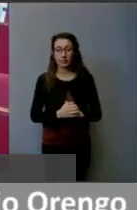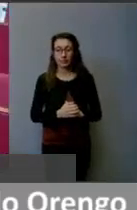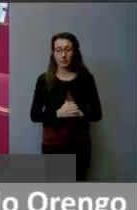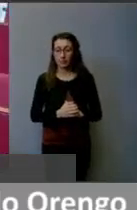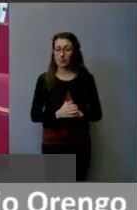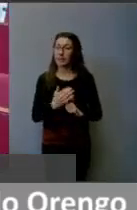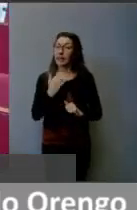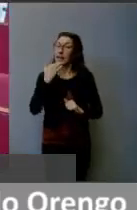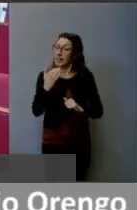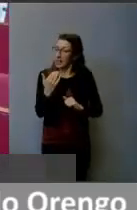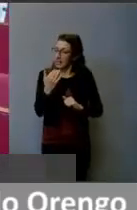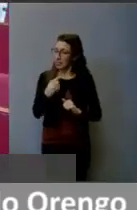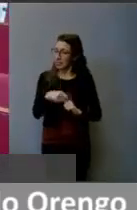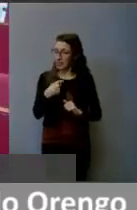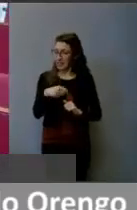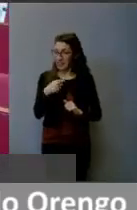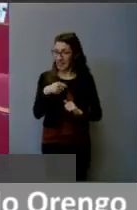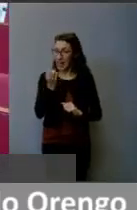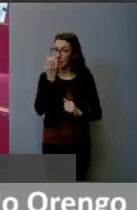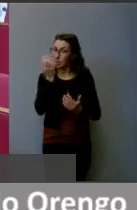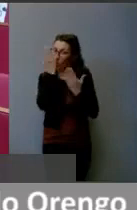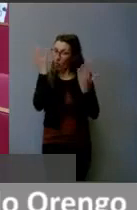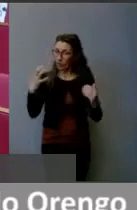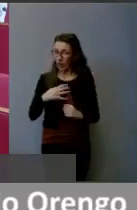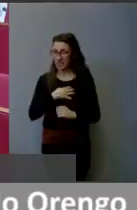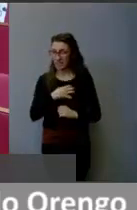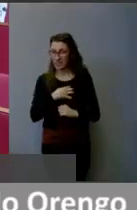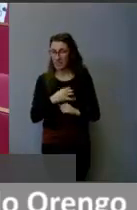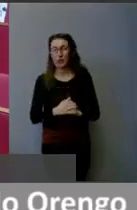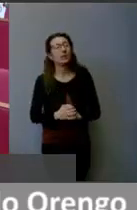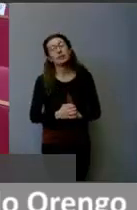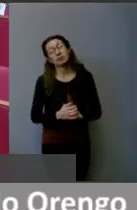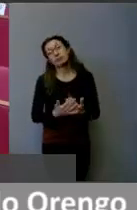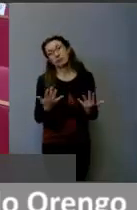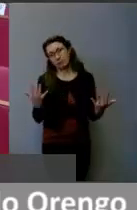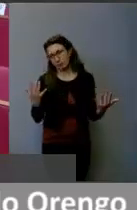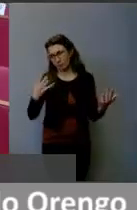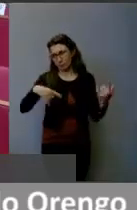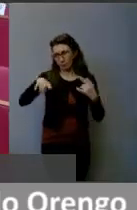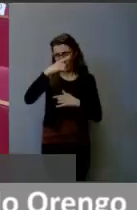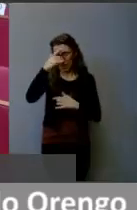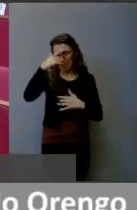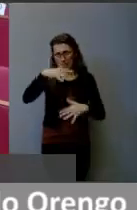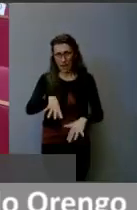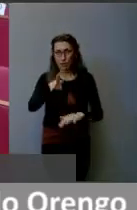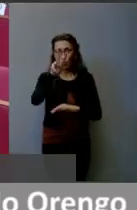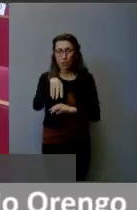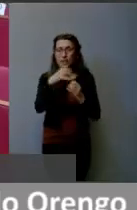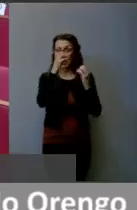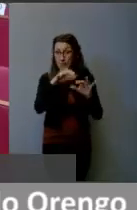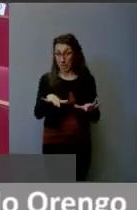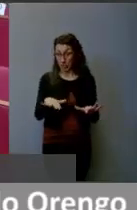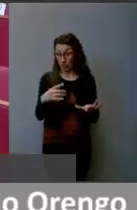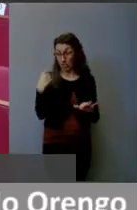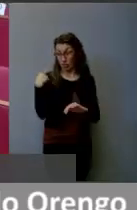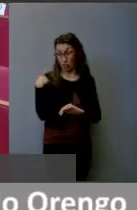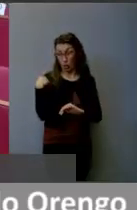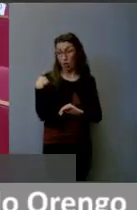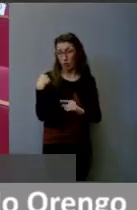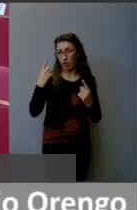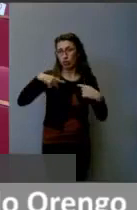Grazie presidente, buongiorno assessore. Come è noto, nel 2019, a seguito di una decisione della giunta